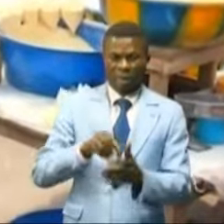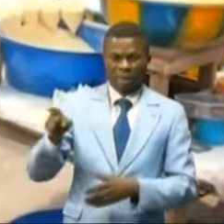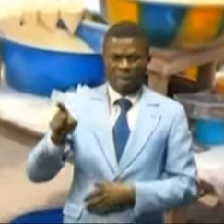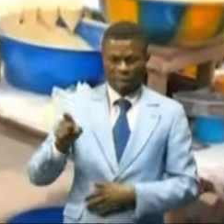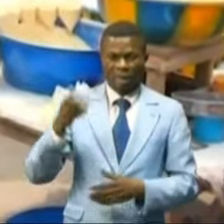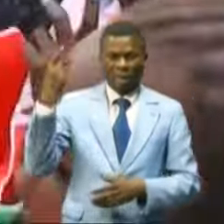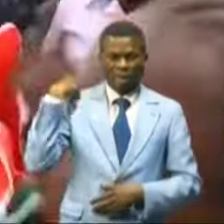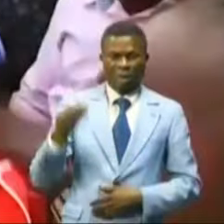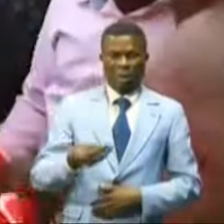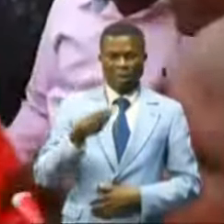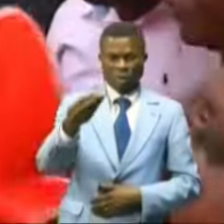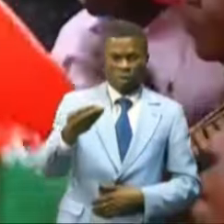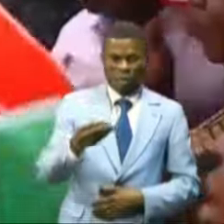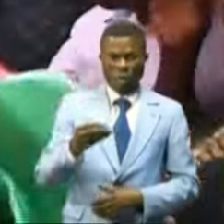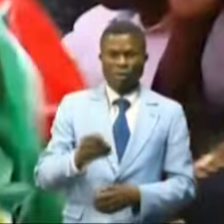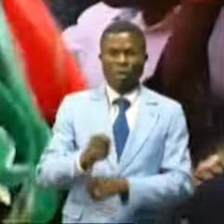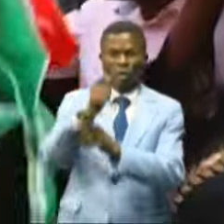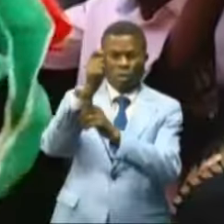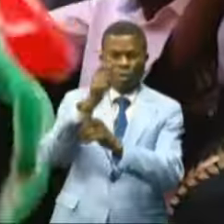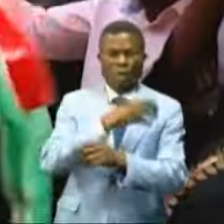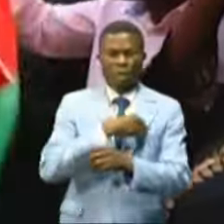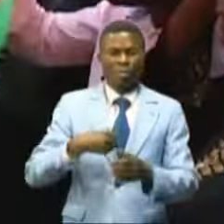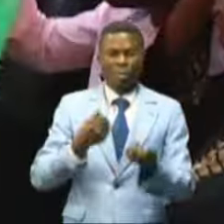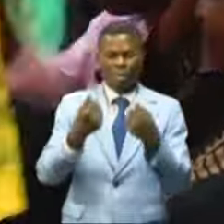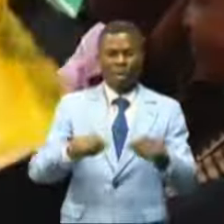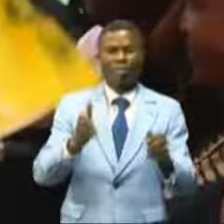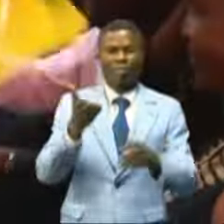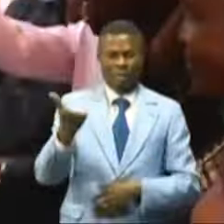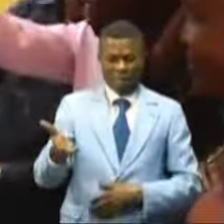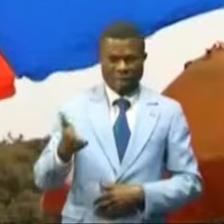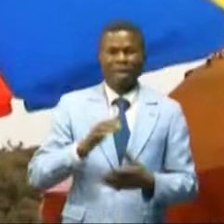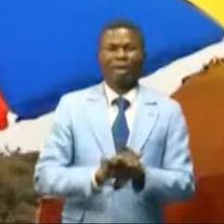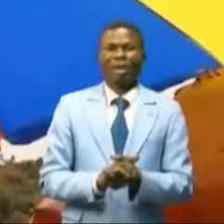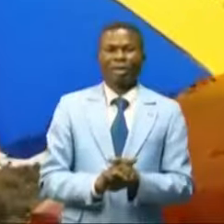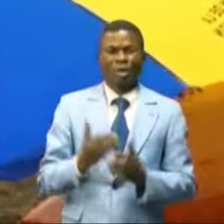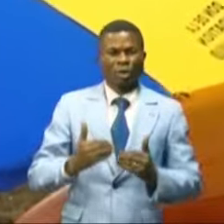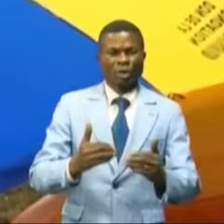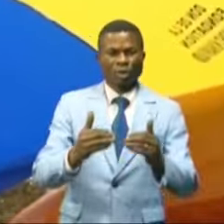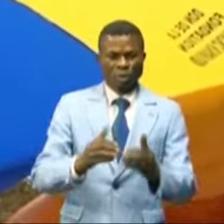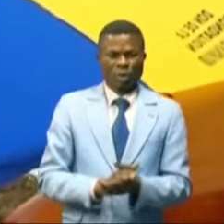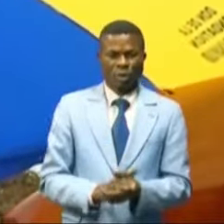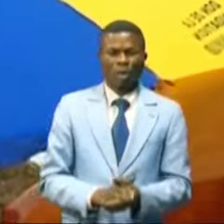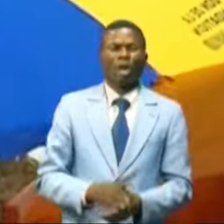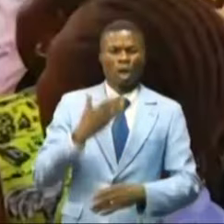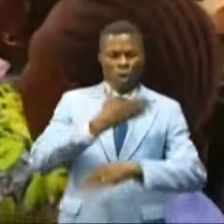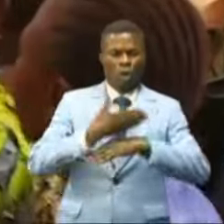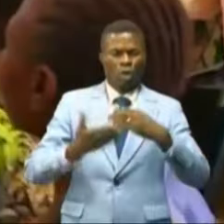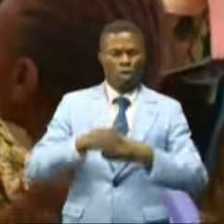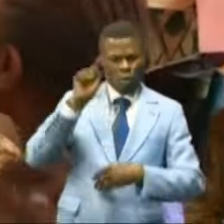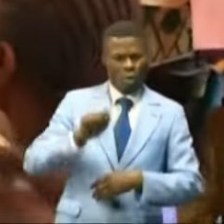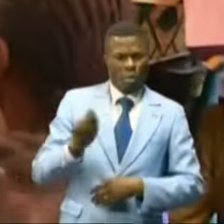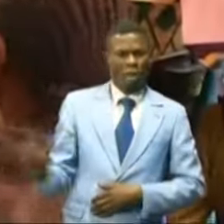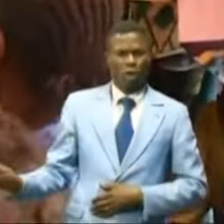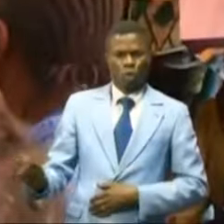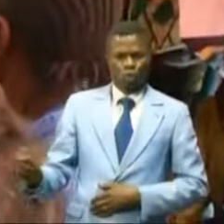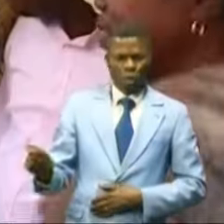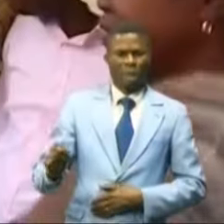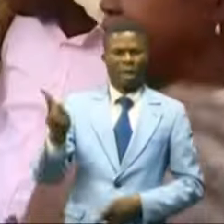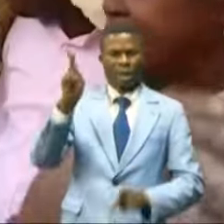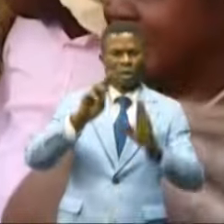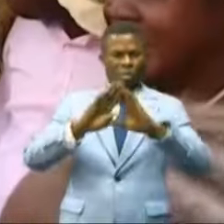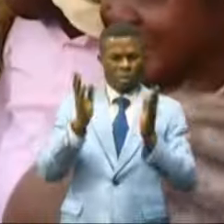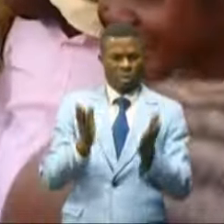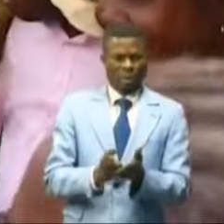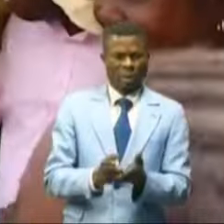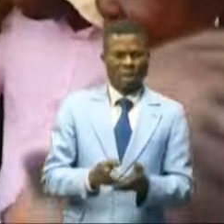a remis quelques parasols aux mamans vendeuses. Il faudra construire une toilette publique pouvant les aider. Les mamans font de petits besoins ou encore